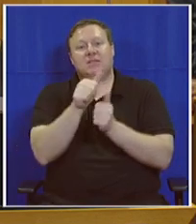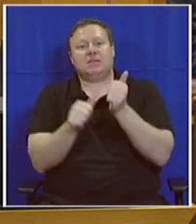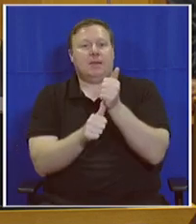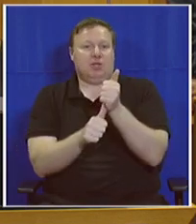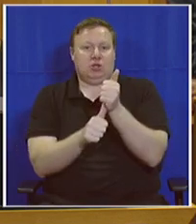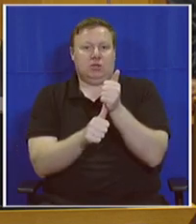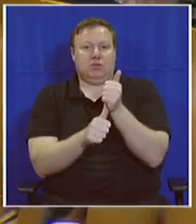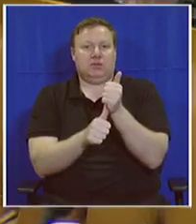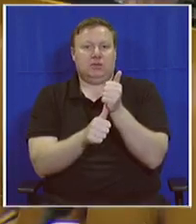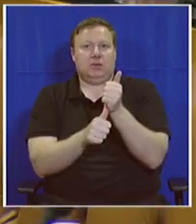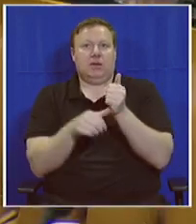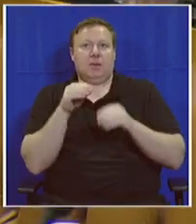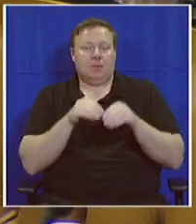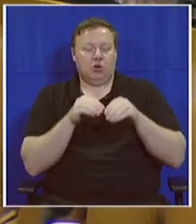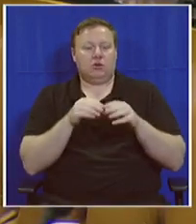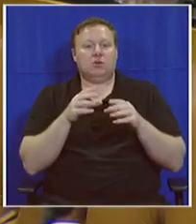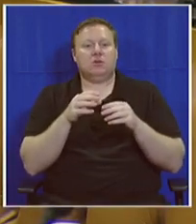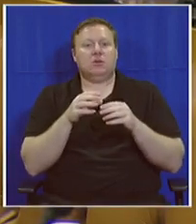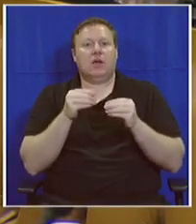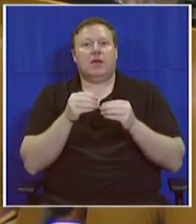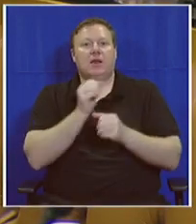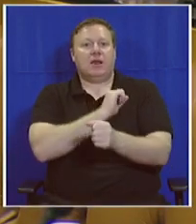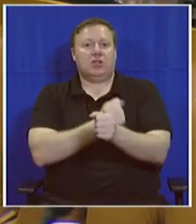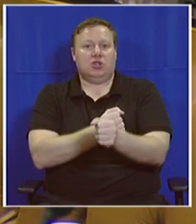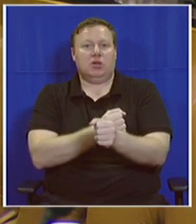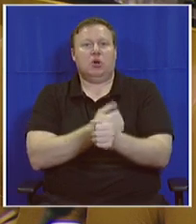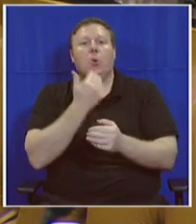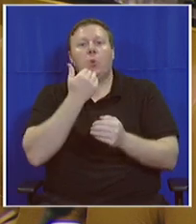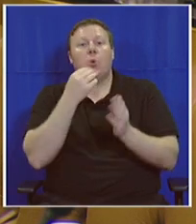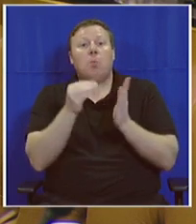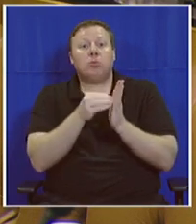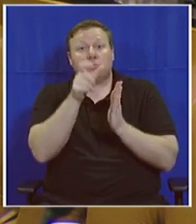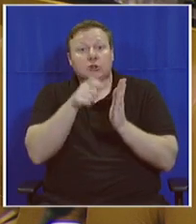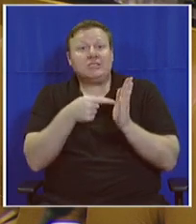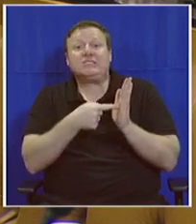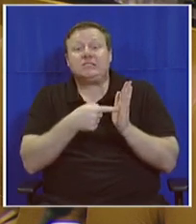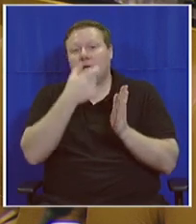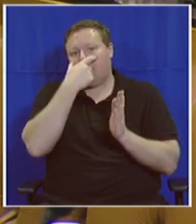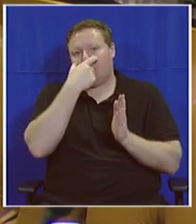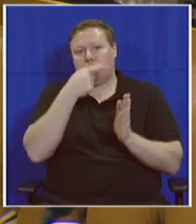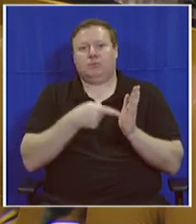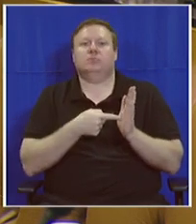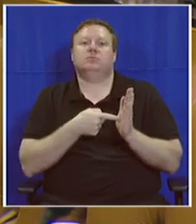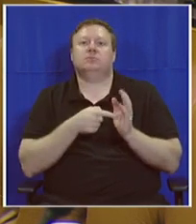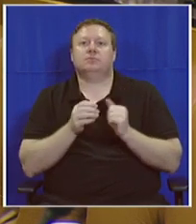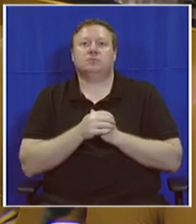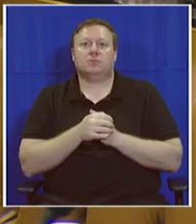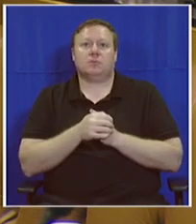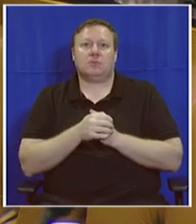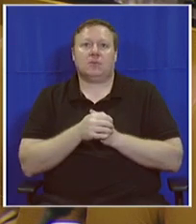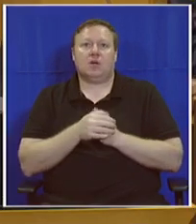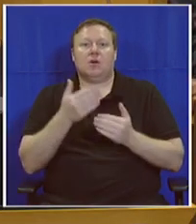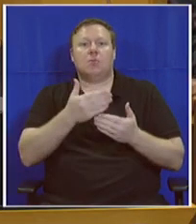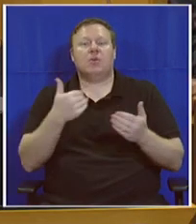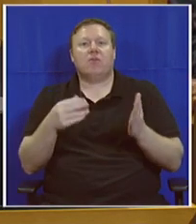Ramaphosa kwekacanzibe kulo nyaka uphezulu le ndlu mayiqaphele kwakhona ukuba phambi kokuba onyulwe